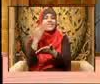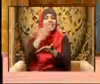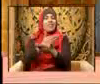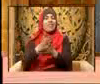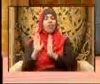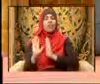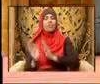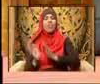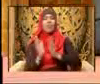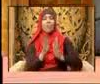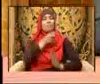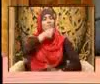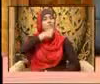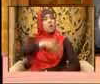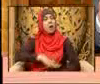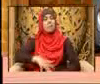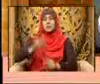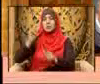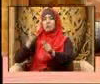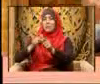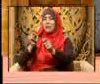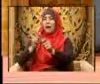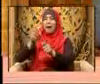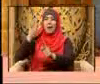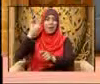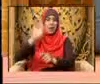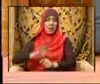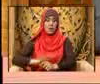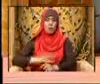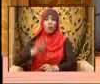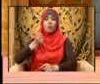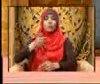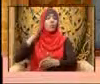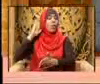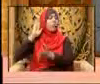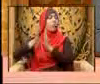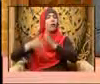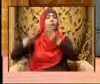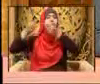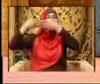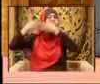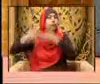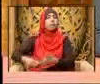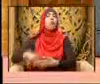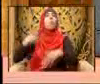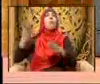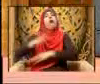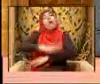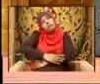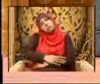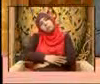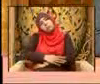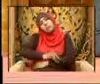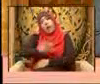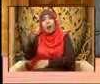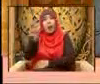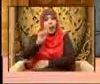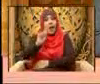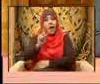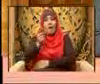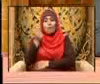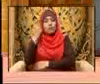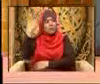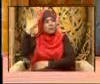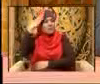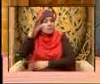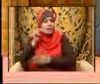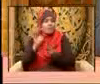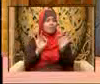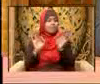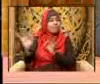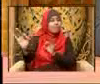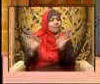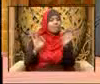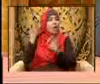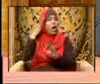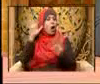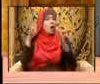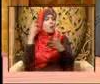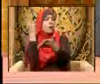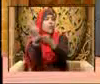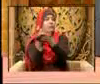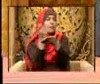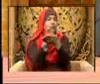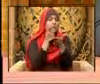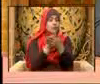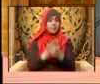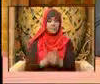النظام اللي يتعلم به الإنسان، مش عنده فلوس يمشي يصرفها ويقعد من بعد مكتف يده، لا، هك الدرهم اشتري بدرهم